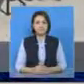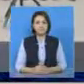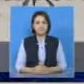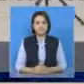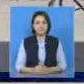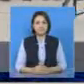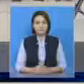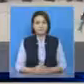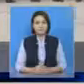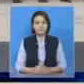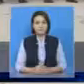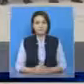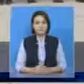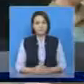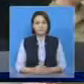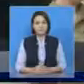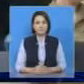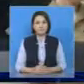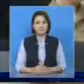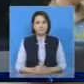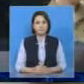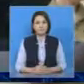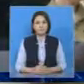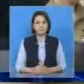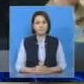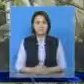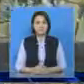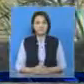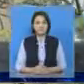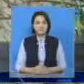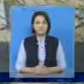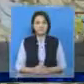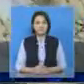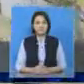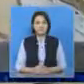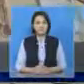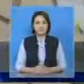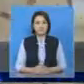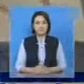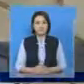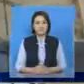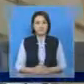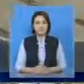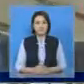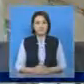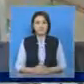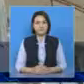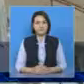Ардагерлер, отан үшін от кешкен, қайран